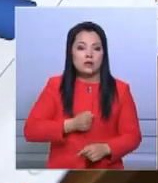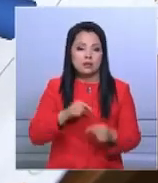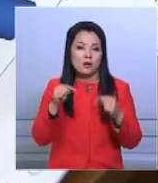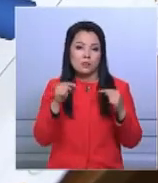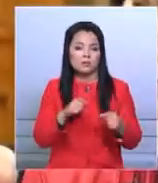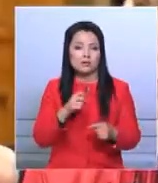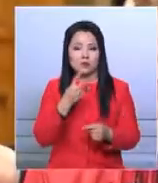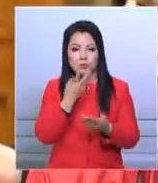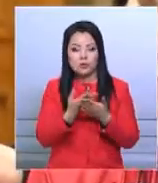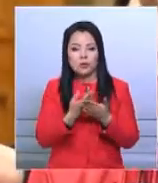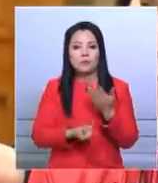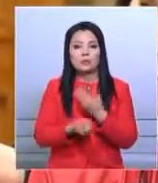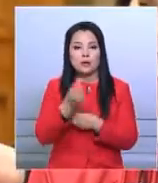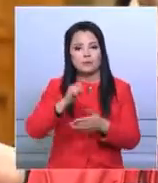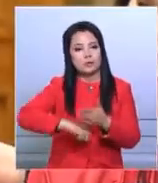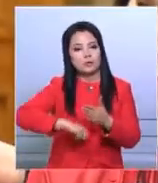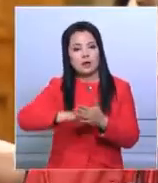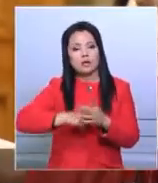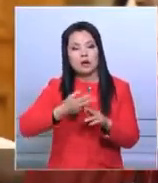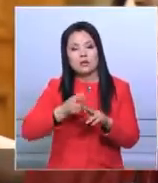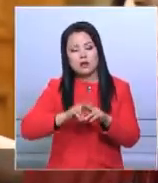туғызып отыр. Біз тек қана Бразилия